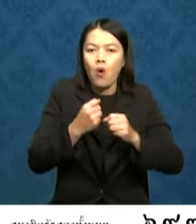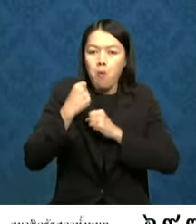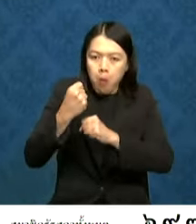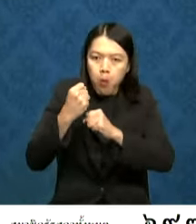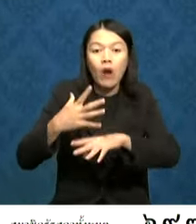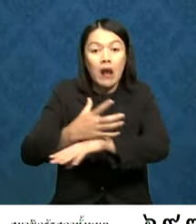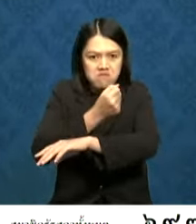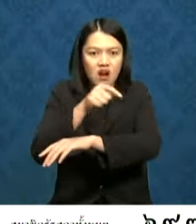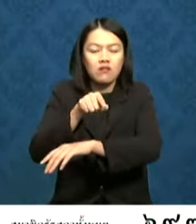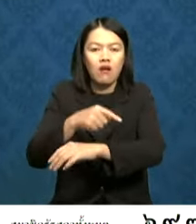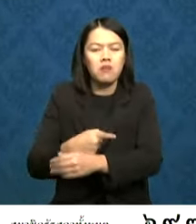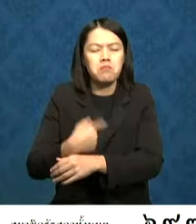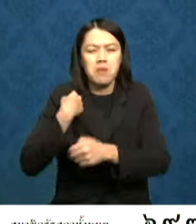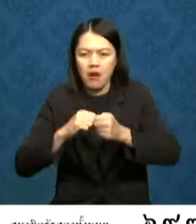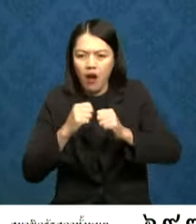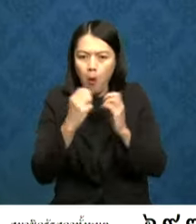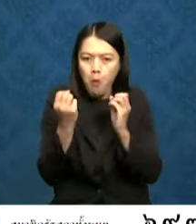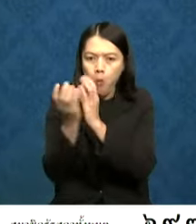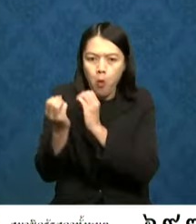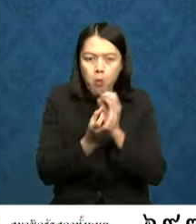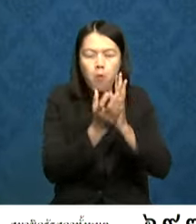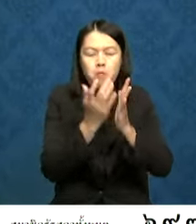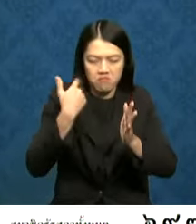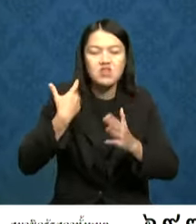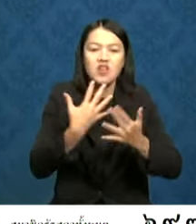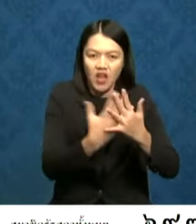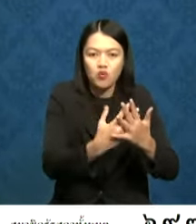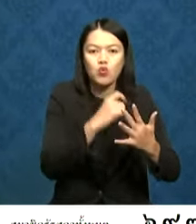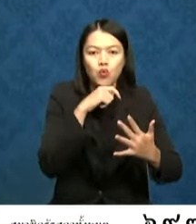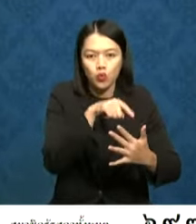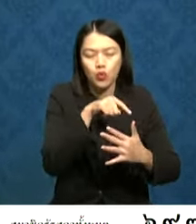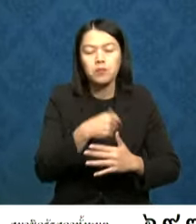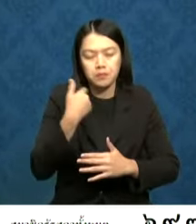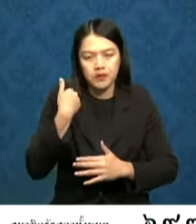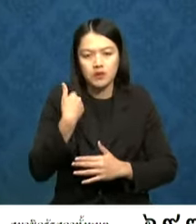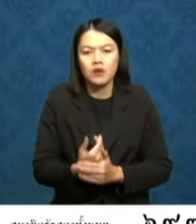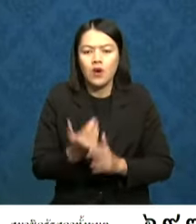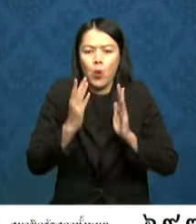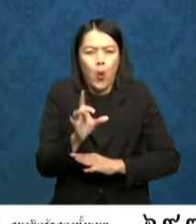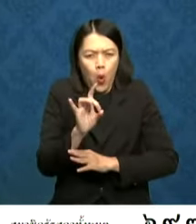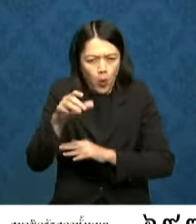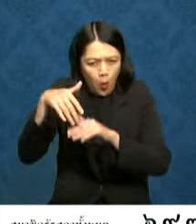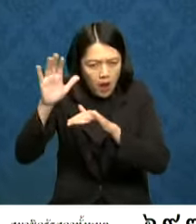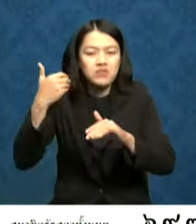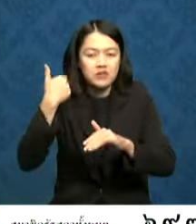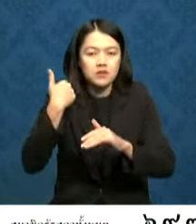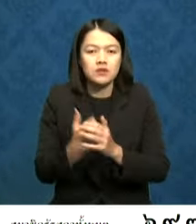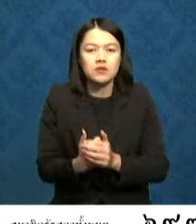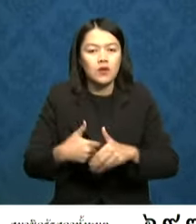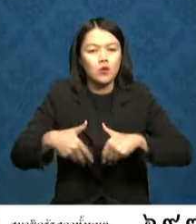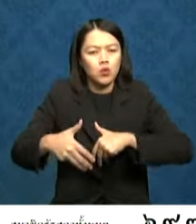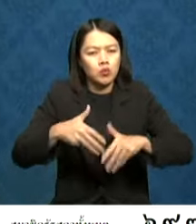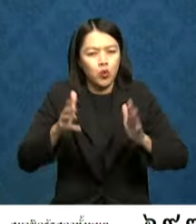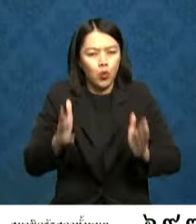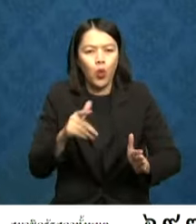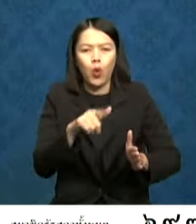างการเมืองในช่วงที่มีความขัดแย้งทางการเมืองอย่างรุนแรงยังมีอีกหลายร้อยคนค่ะคนเหล่านี้ไม่ใ